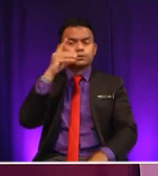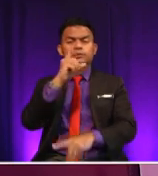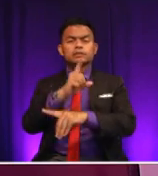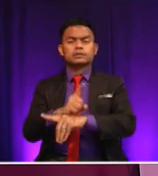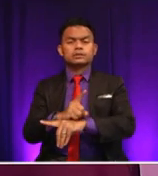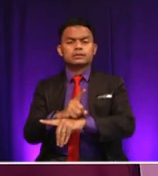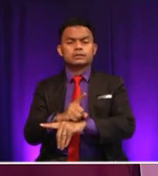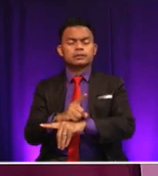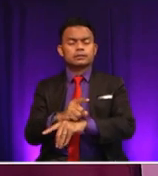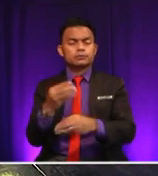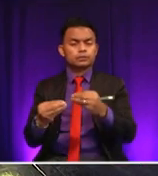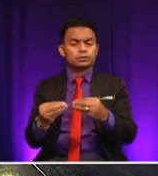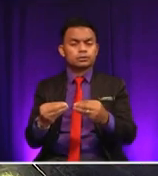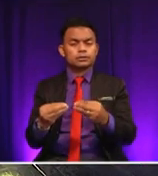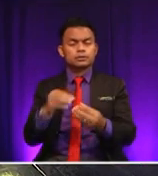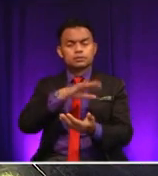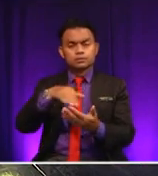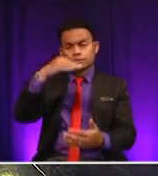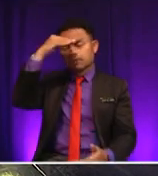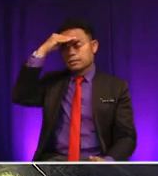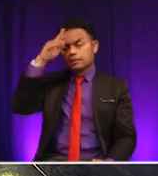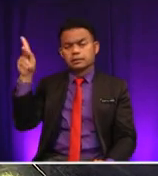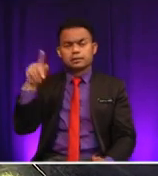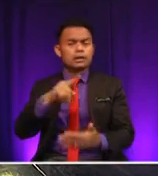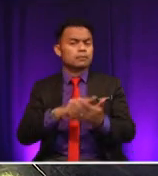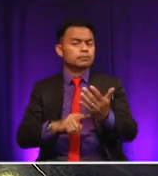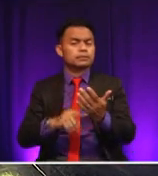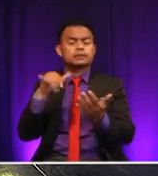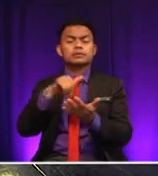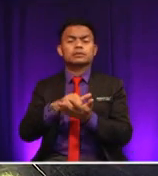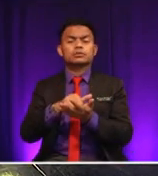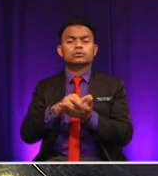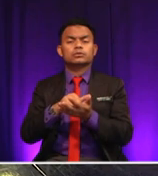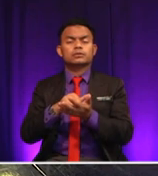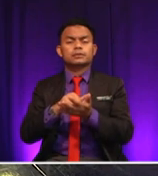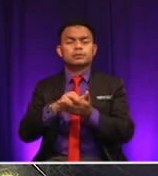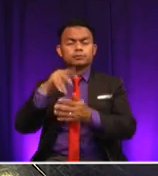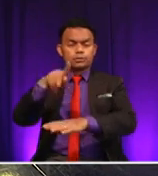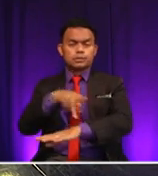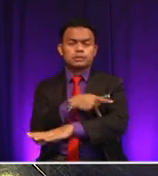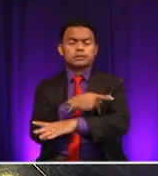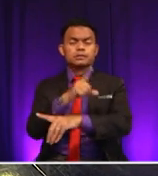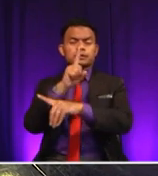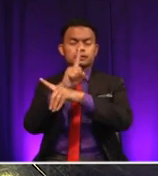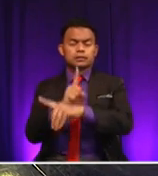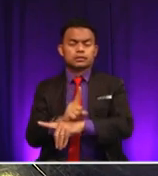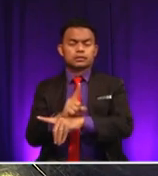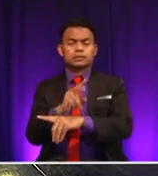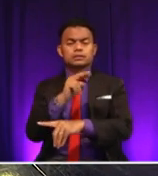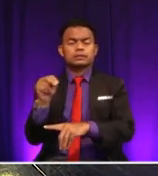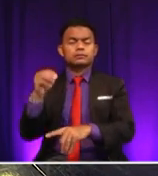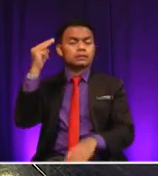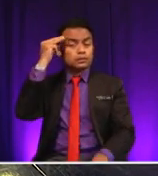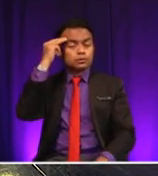apa itu puisi Melayu tradisional Ifan di mana dalam buku teks nilai instan ada 4 puisi Melayu tradisional Oke